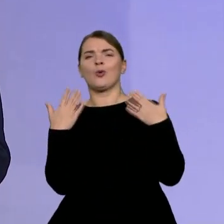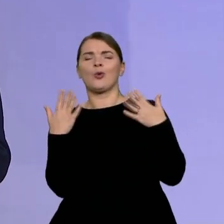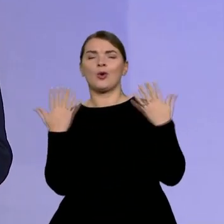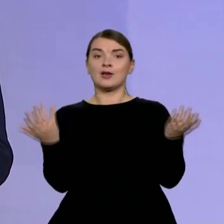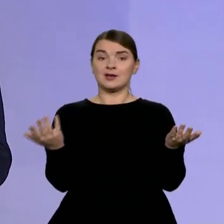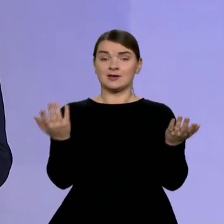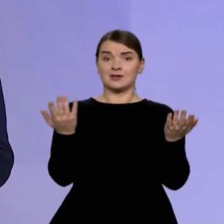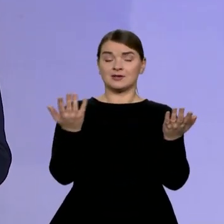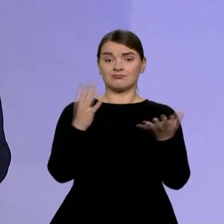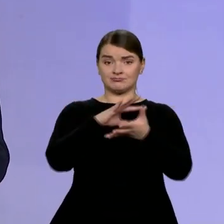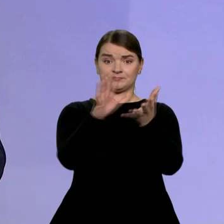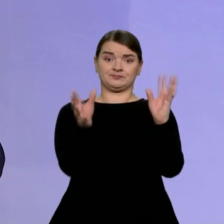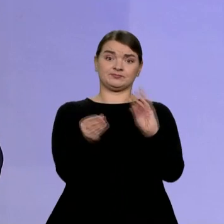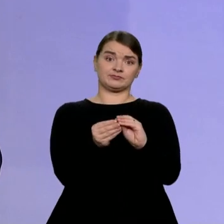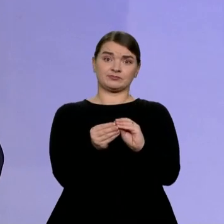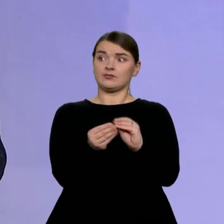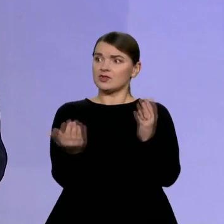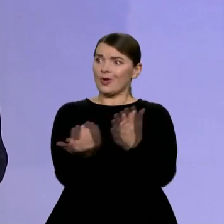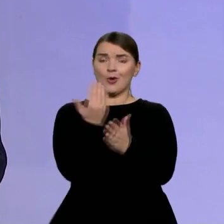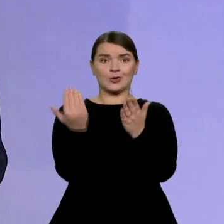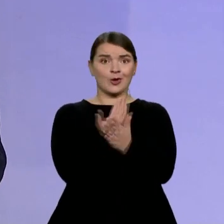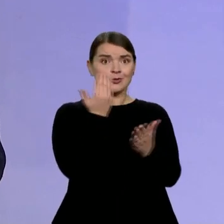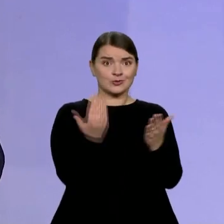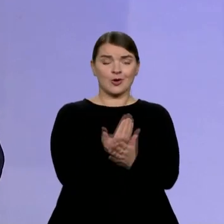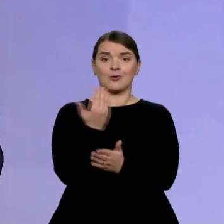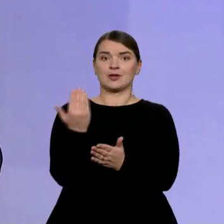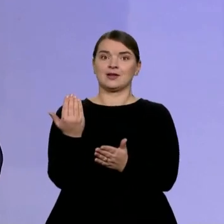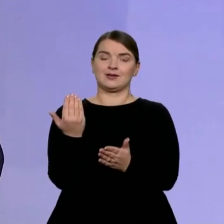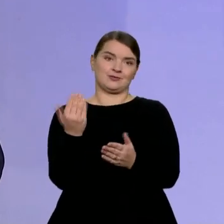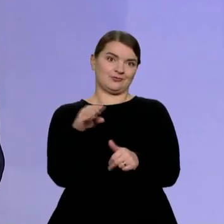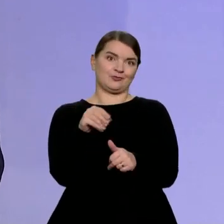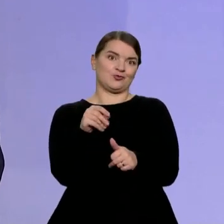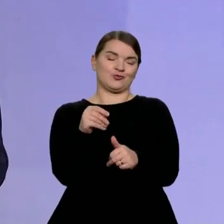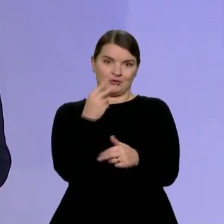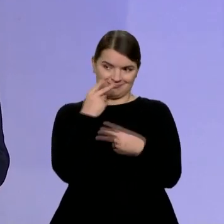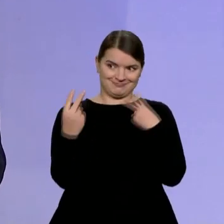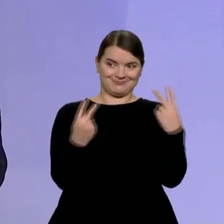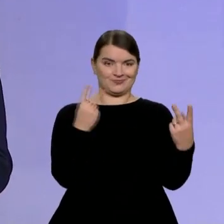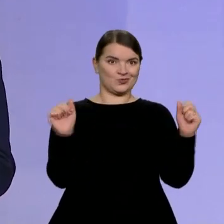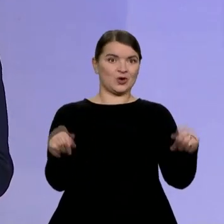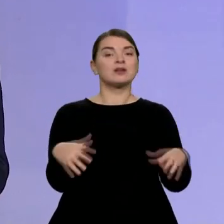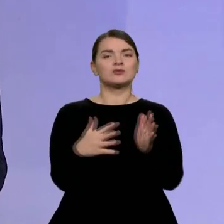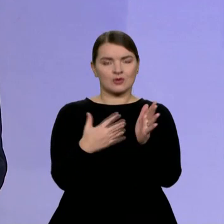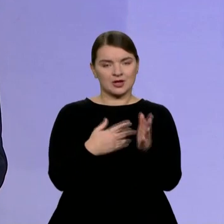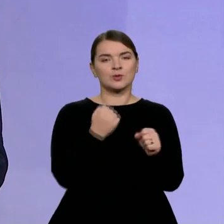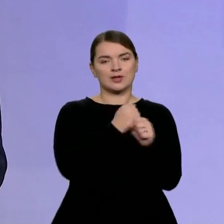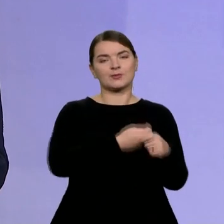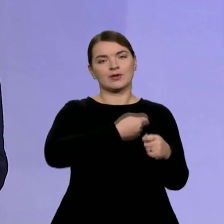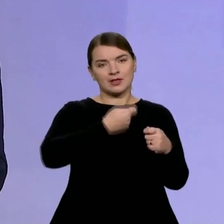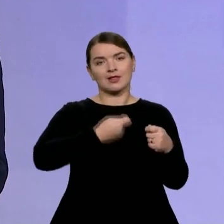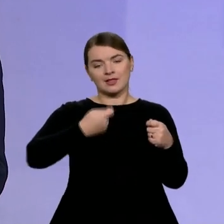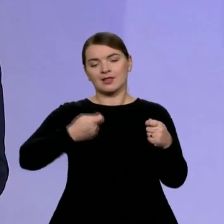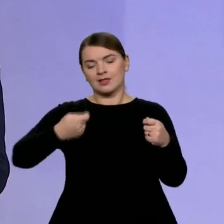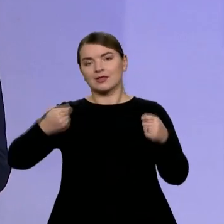yra labai labai atnaujinta ir labai smagu matyti ir manau, kad toliau reikia tęsti tos darbus ir tą